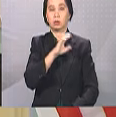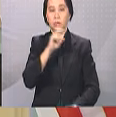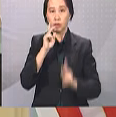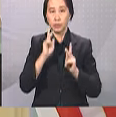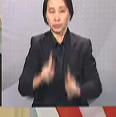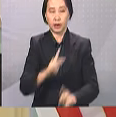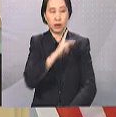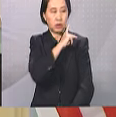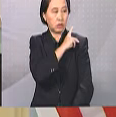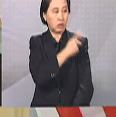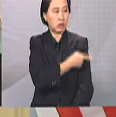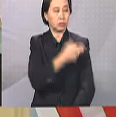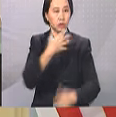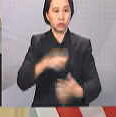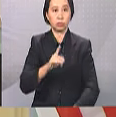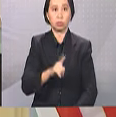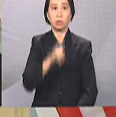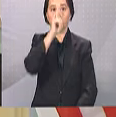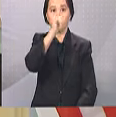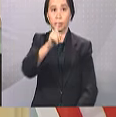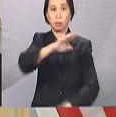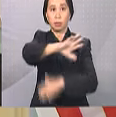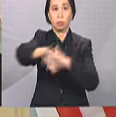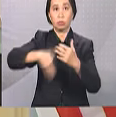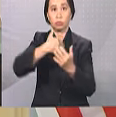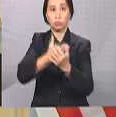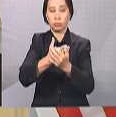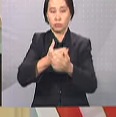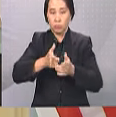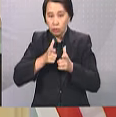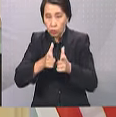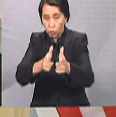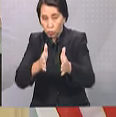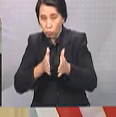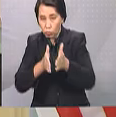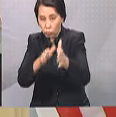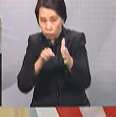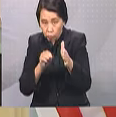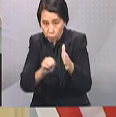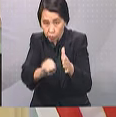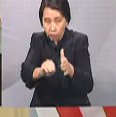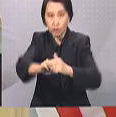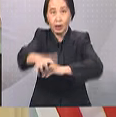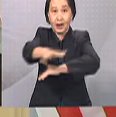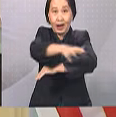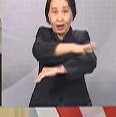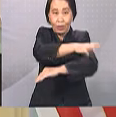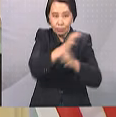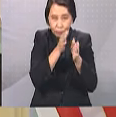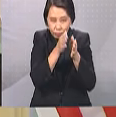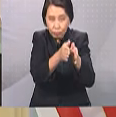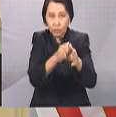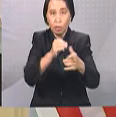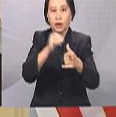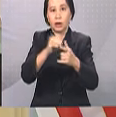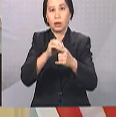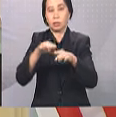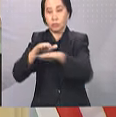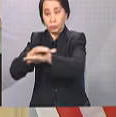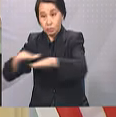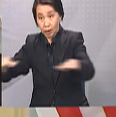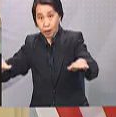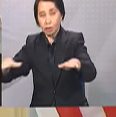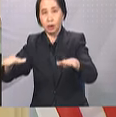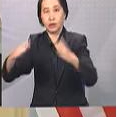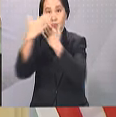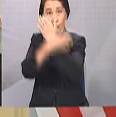pasti semua lorong-lorong tikus sama ada di pantai, barat,